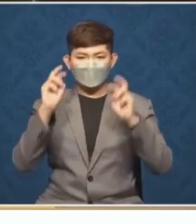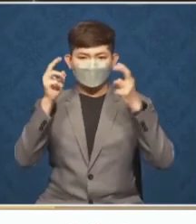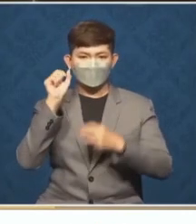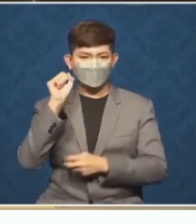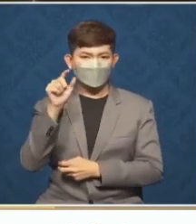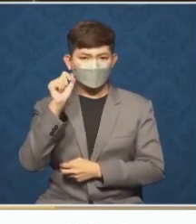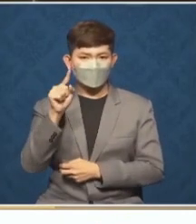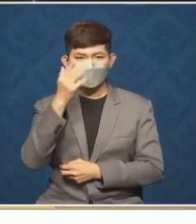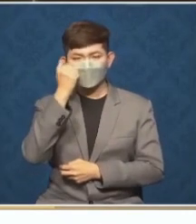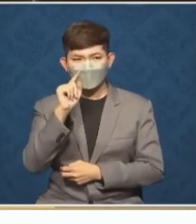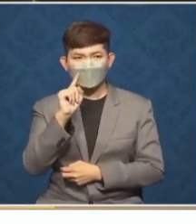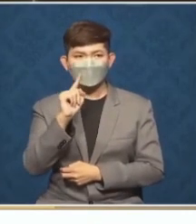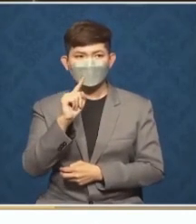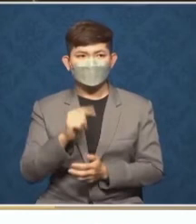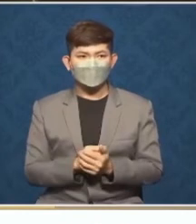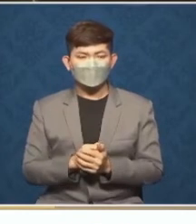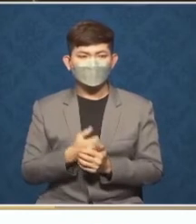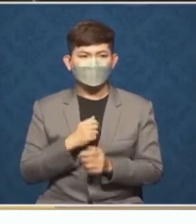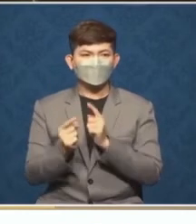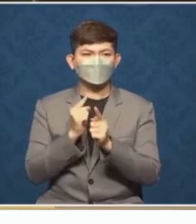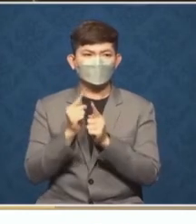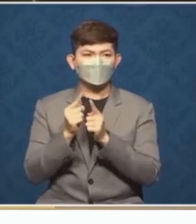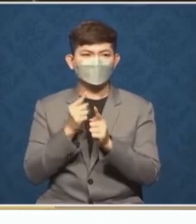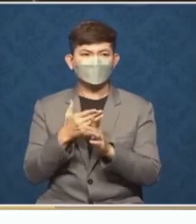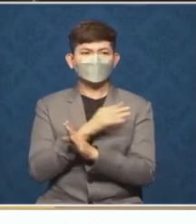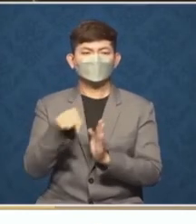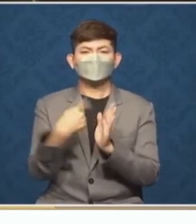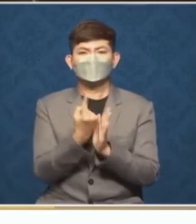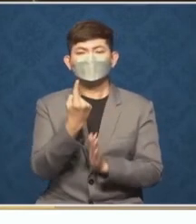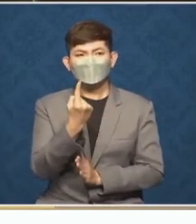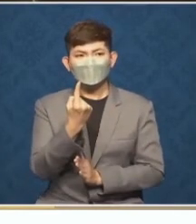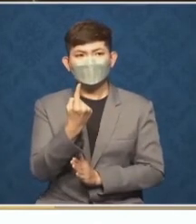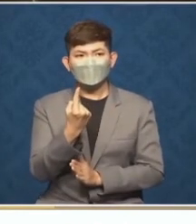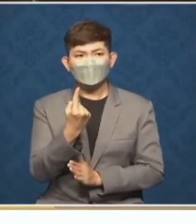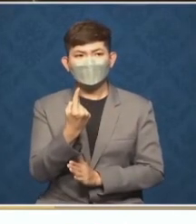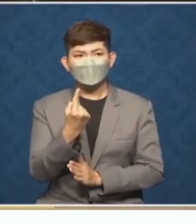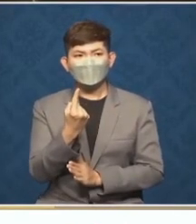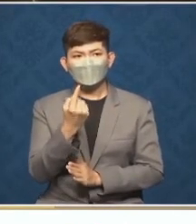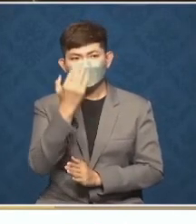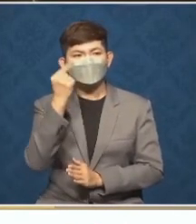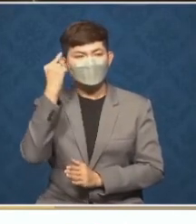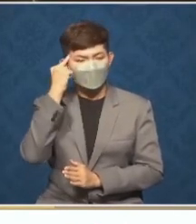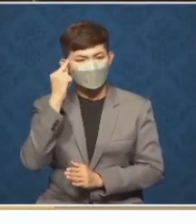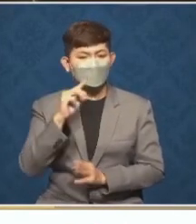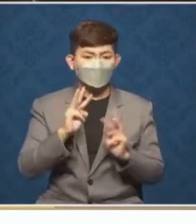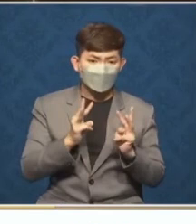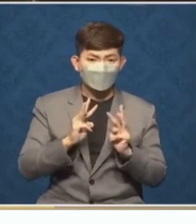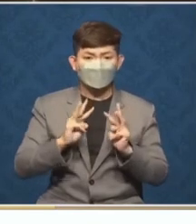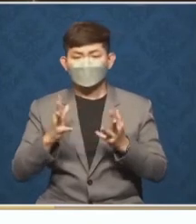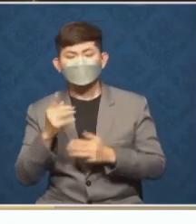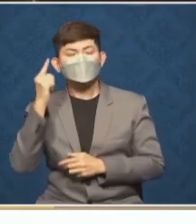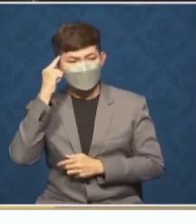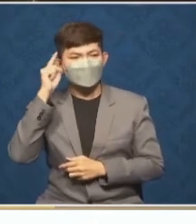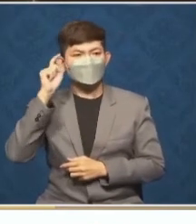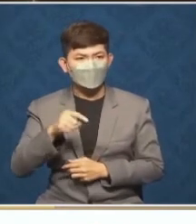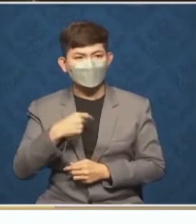มันเพิ่งเป็นเรื่องที่เพิ่งคุยกันไม่ถึงชั่วโมงที่ผ่านมาเพราะนั้นก็ต้องรู้แล้วครับใครว่างใครไม่ว่างเพราะนั้นดังนั้นฝ